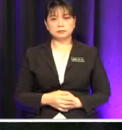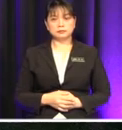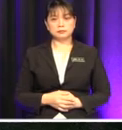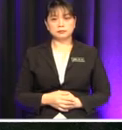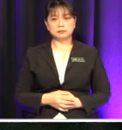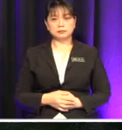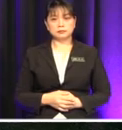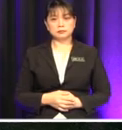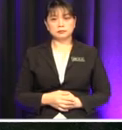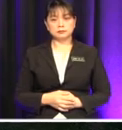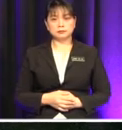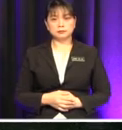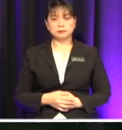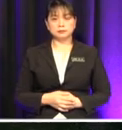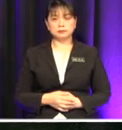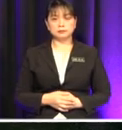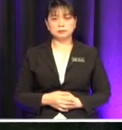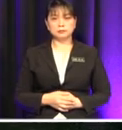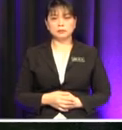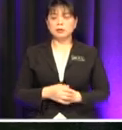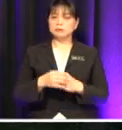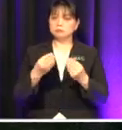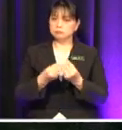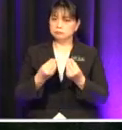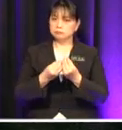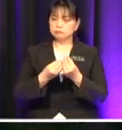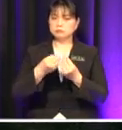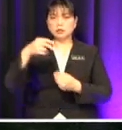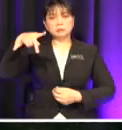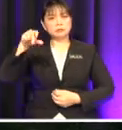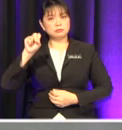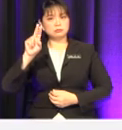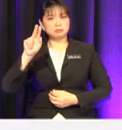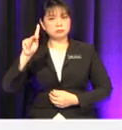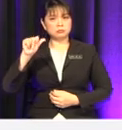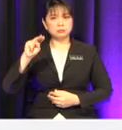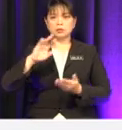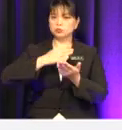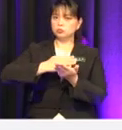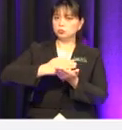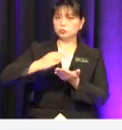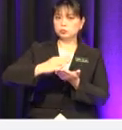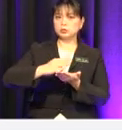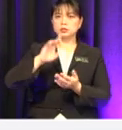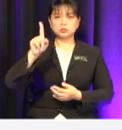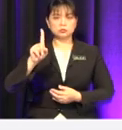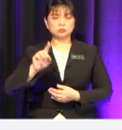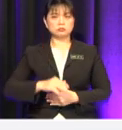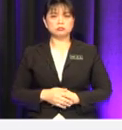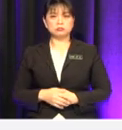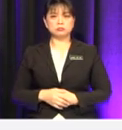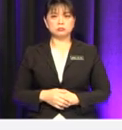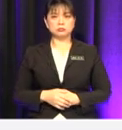bilangan pasukan tolak 1 itulah jumlah perlawanannya Oke mana Ivan untuk pilihan jawaban